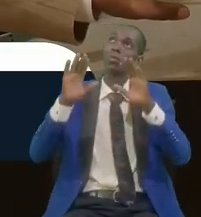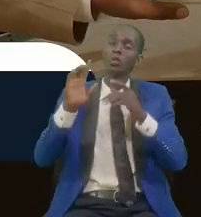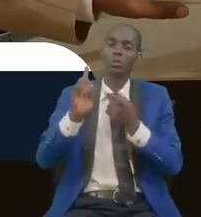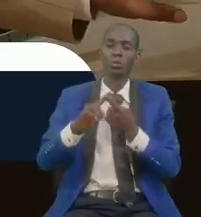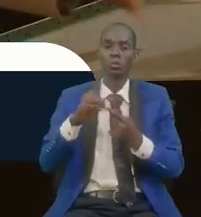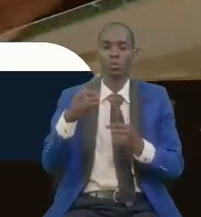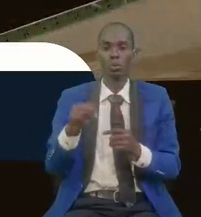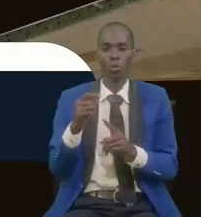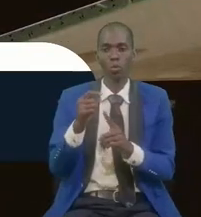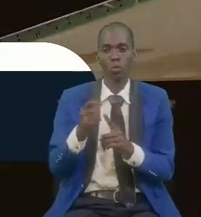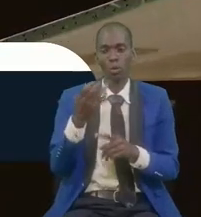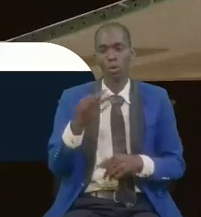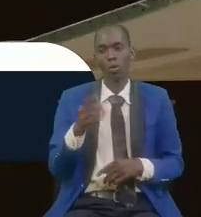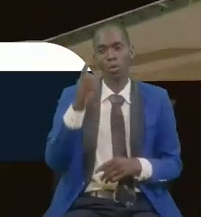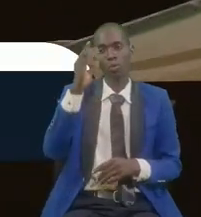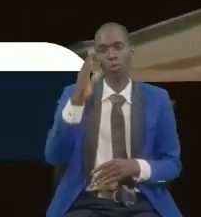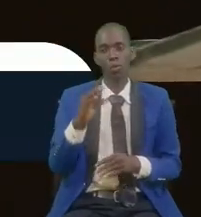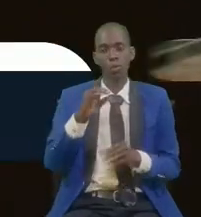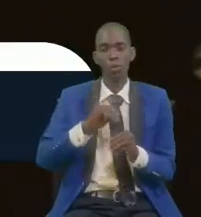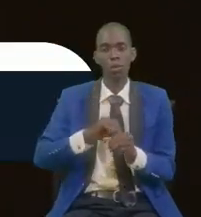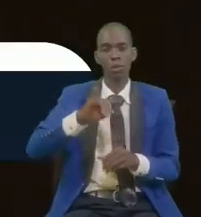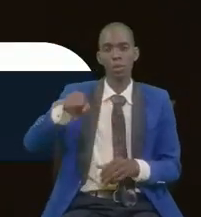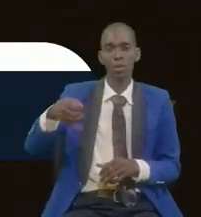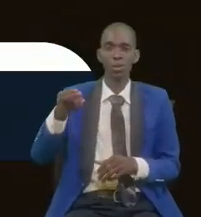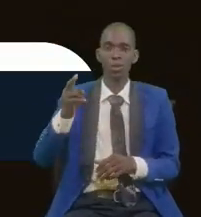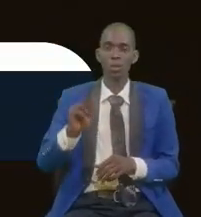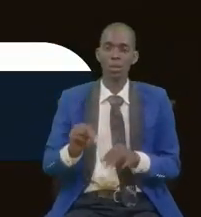de l'Écriture. Jean